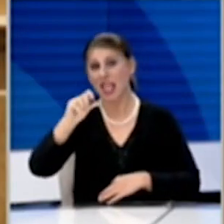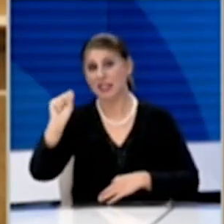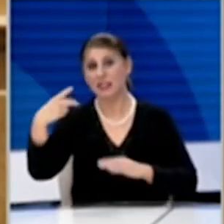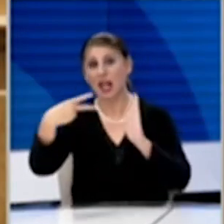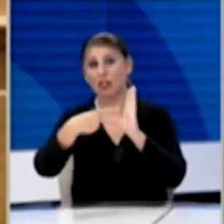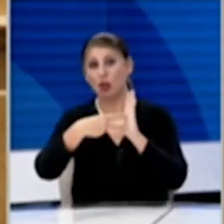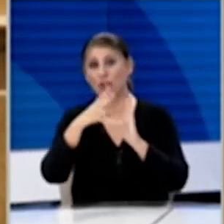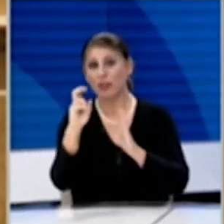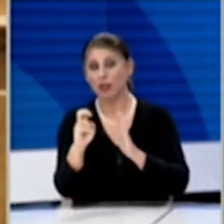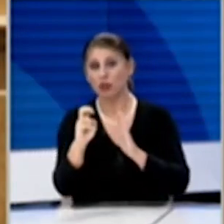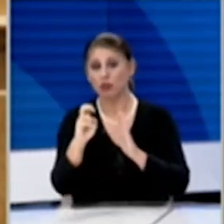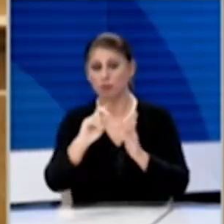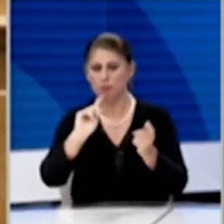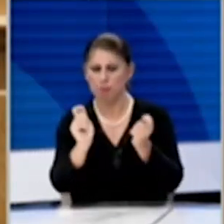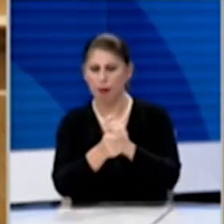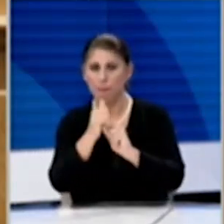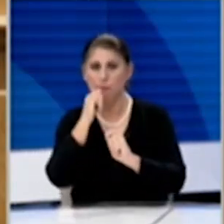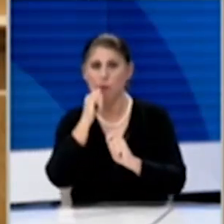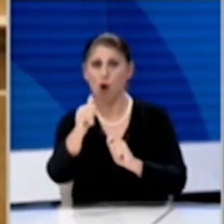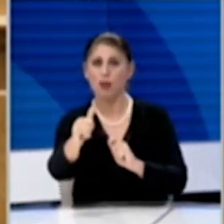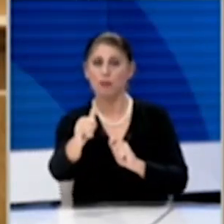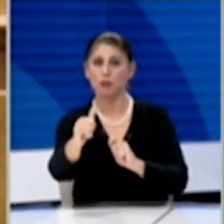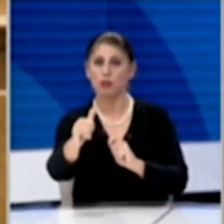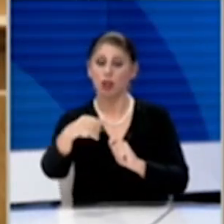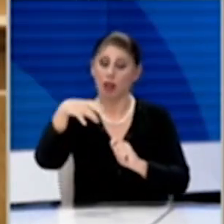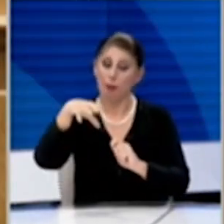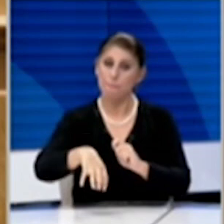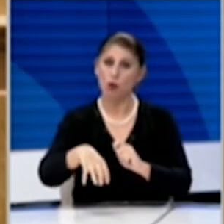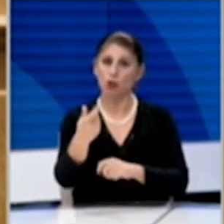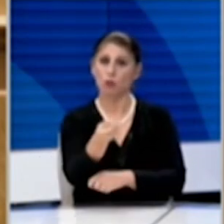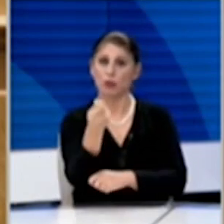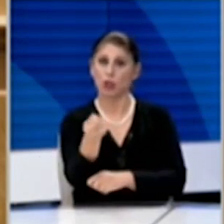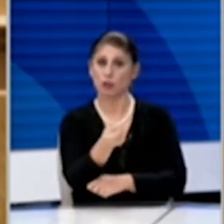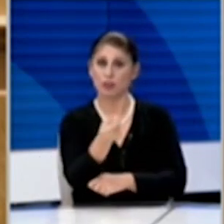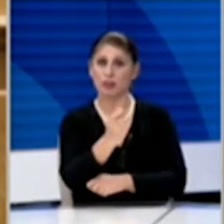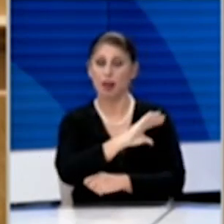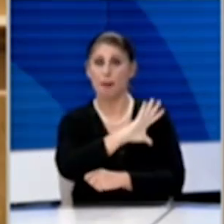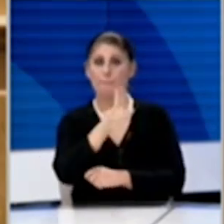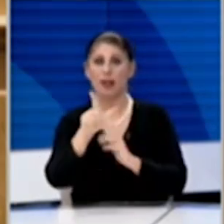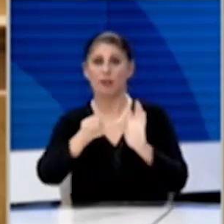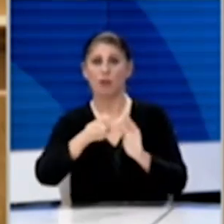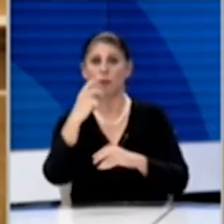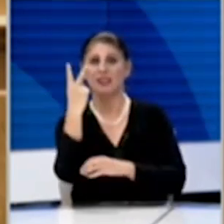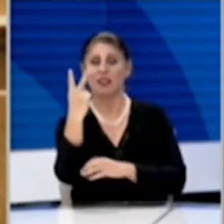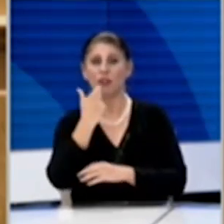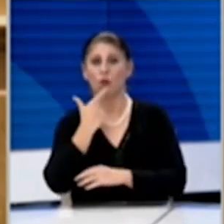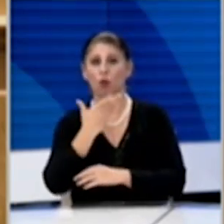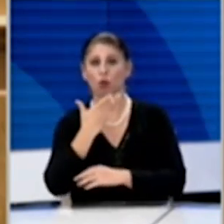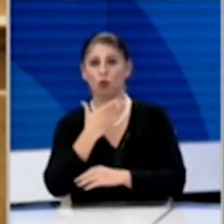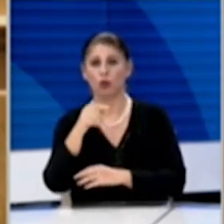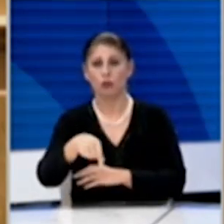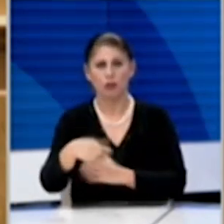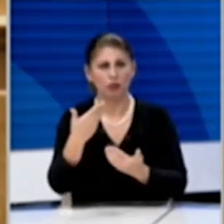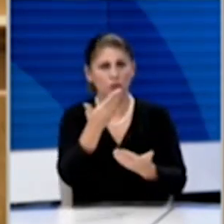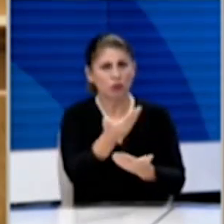2020, μονιμοποιώντας μάλιστα και εποχικούς πυροσβέστες έως 72 ετών. Τώρα αυτοί